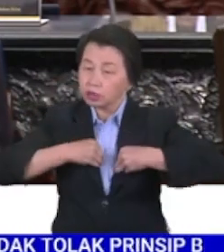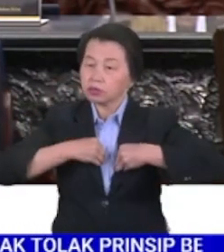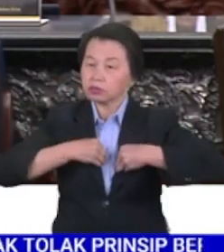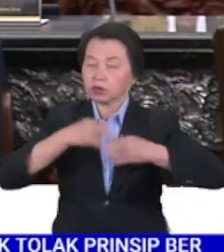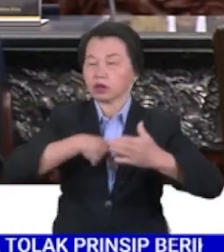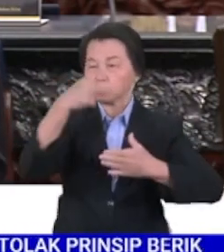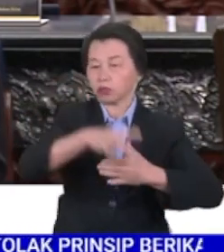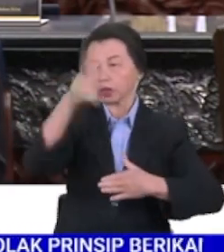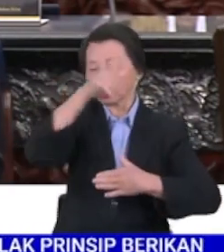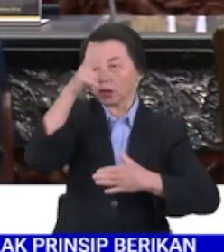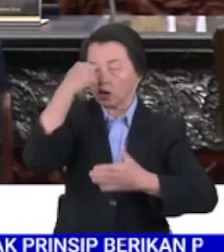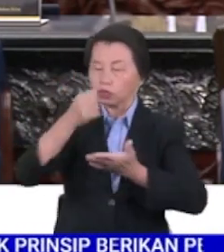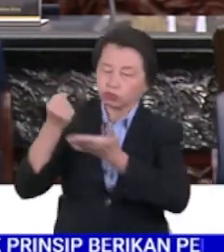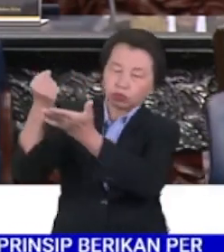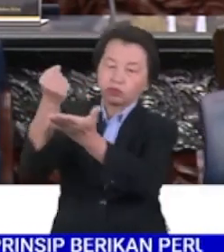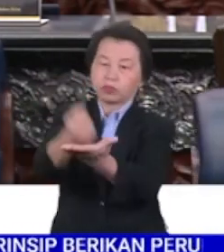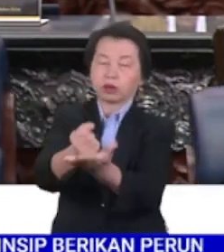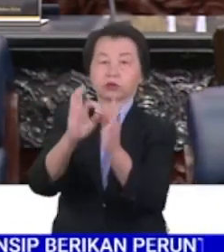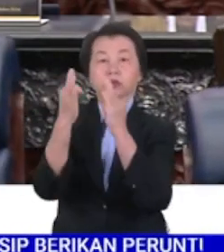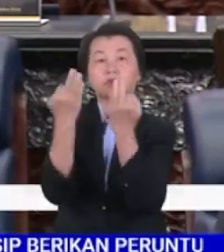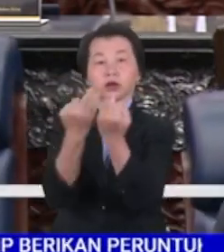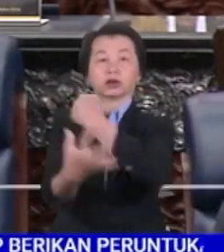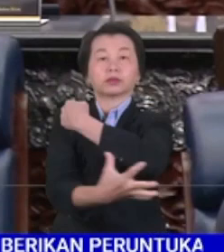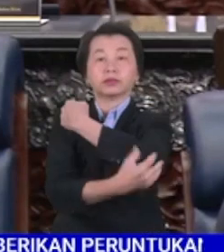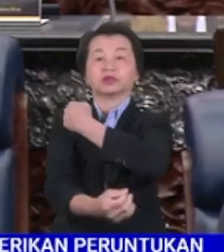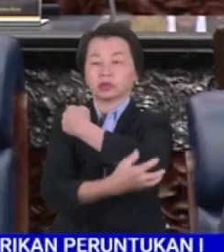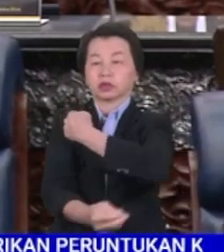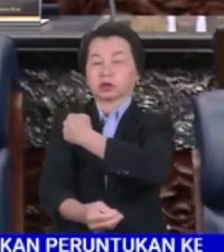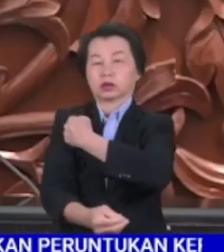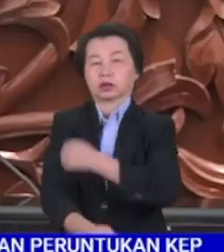kerajaan untuk membantu keluarga-keluarga yang miskin ini.